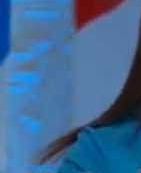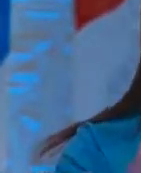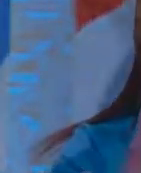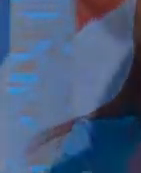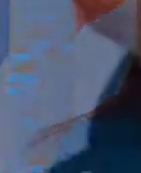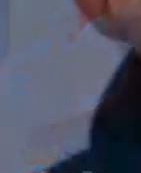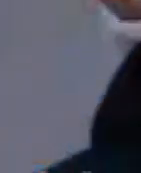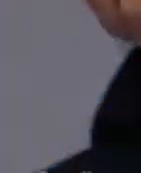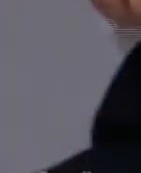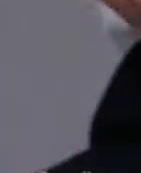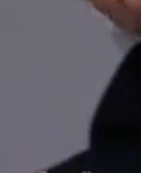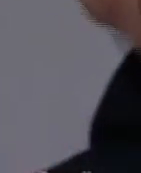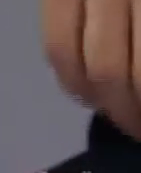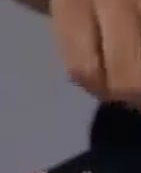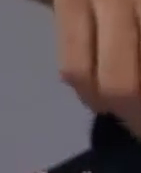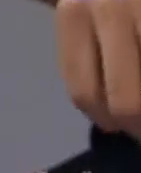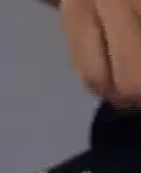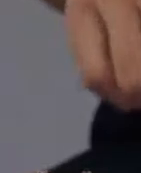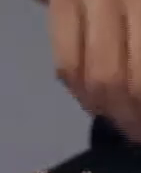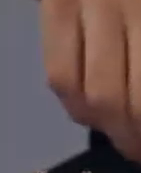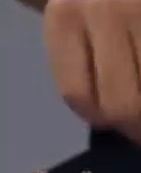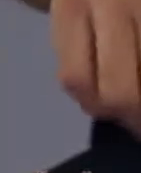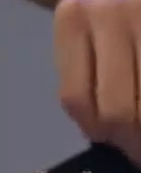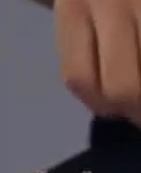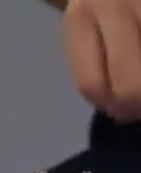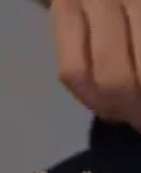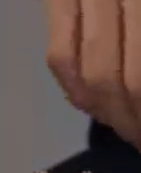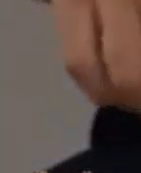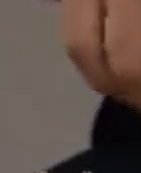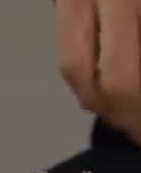kendine etme dermiş